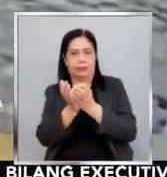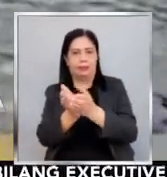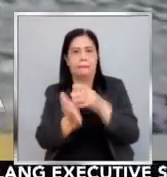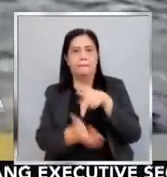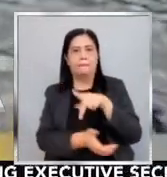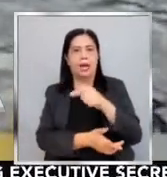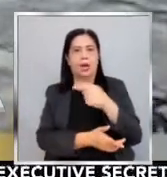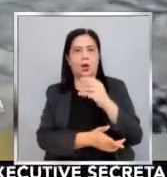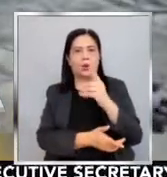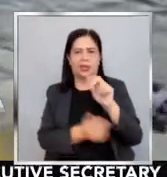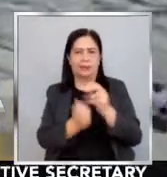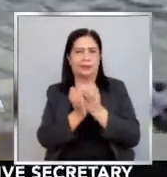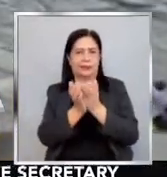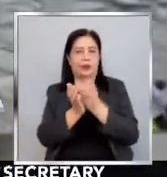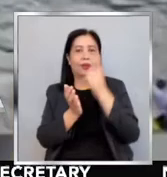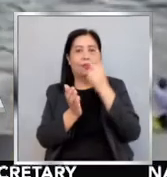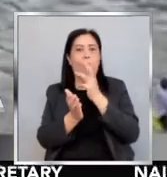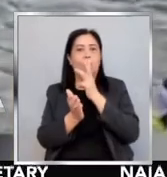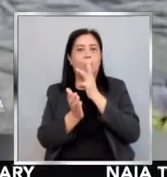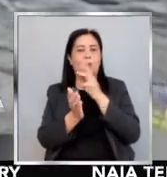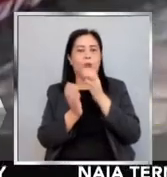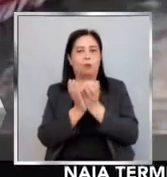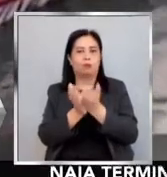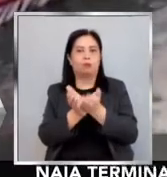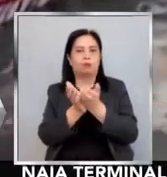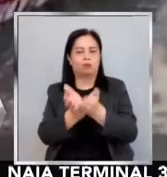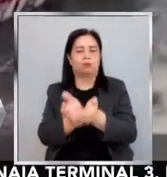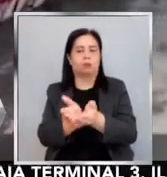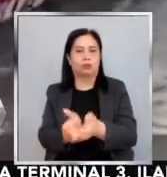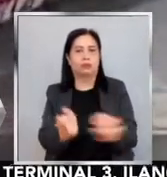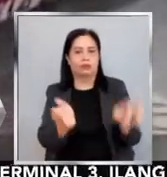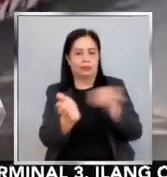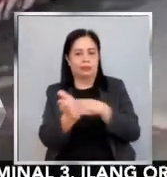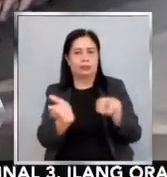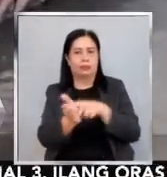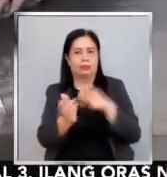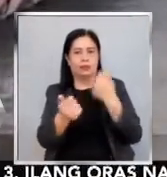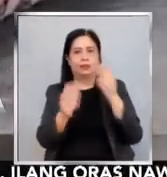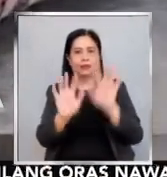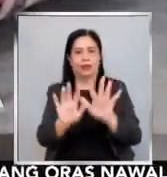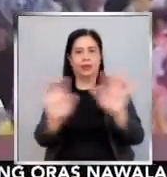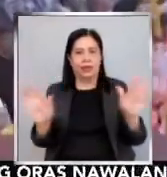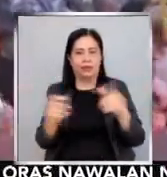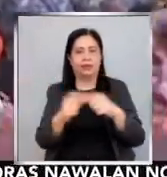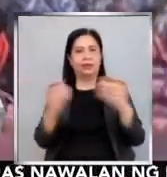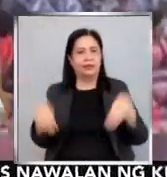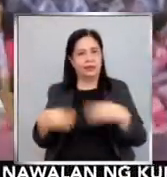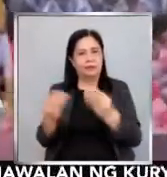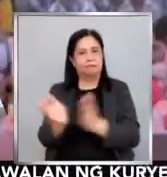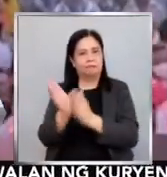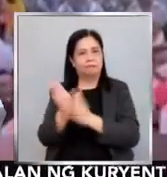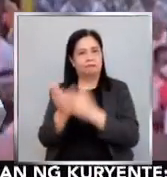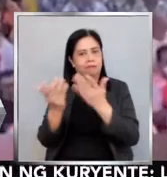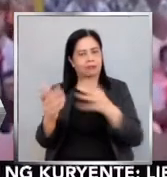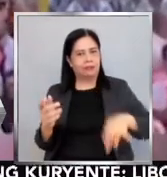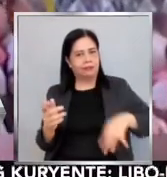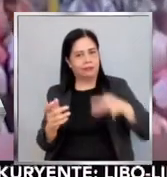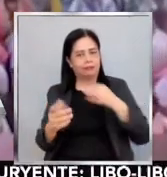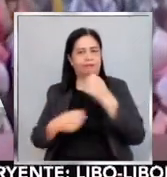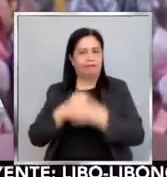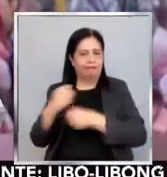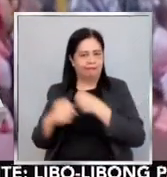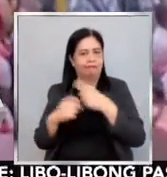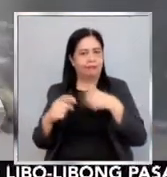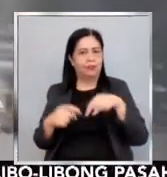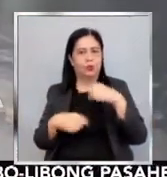sa fluvial procession. Sumakay rin sa pagoda ang ilang frontliners bilang pagbibigay pugay sa kanilang ambag at sakripisyo sa gitna